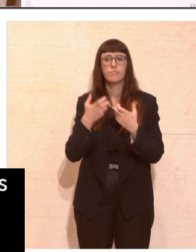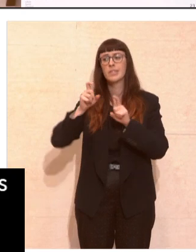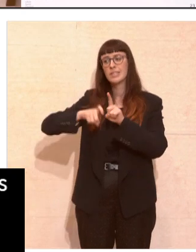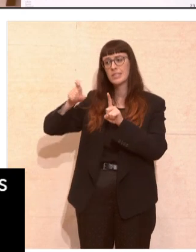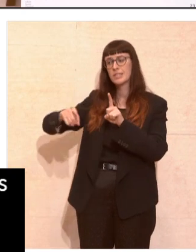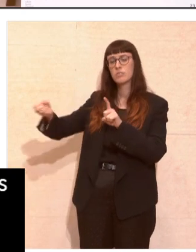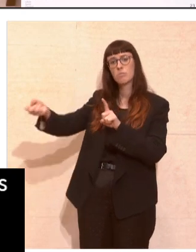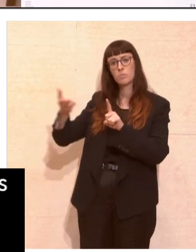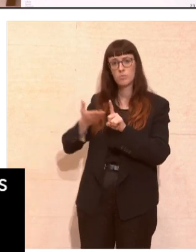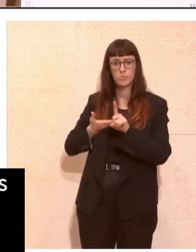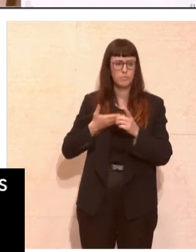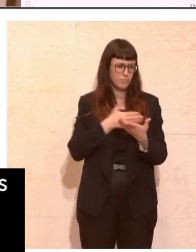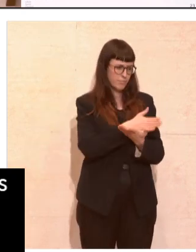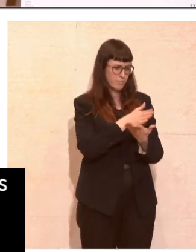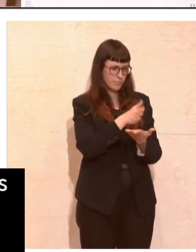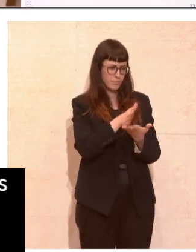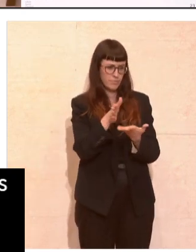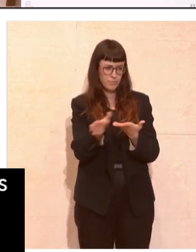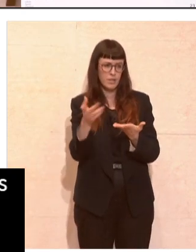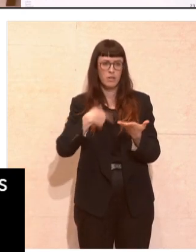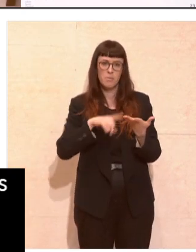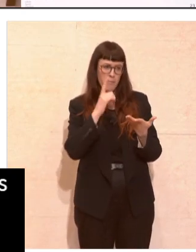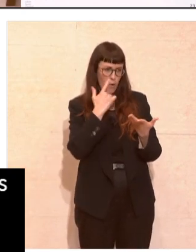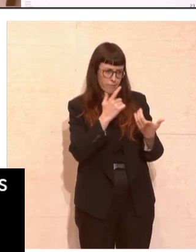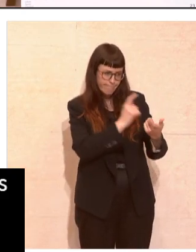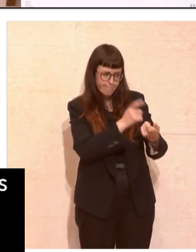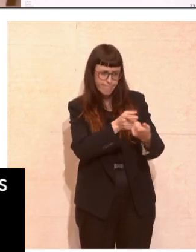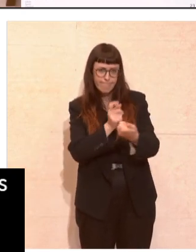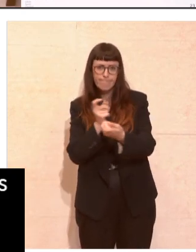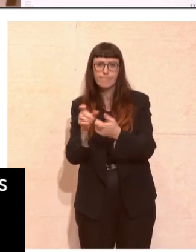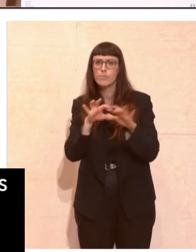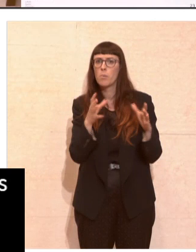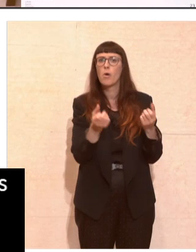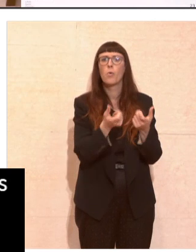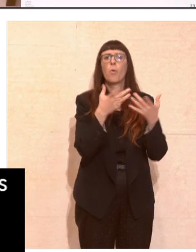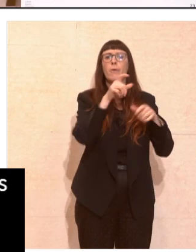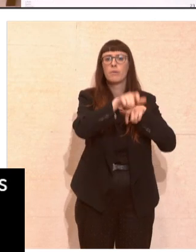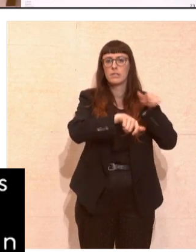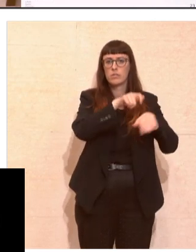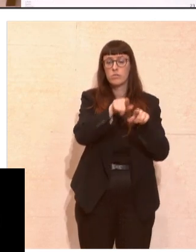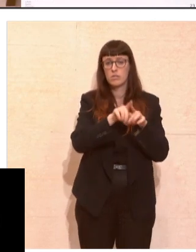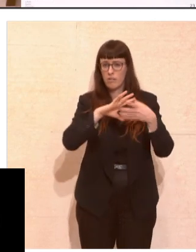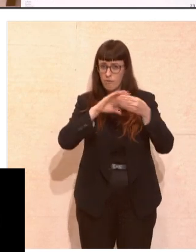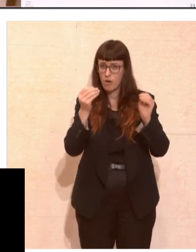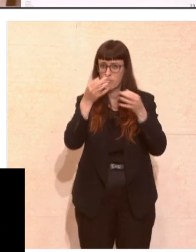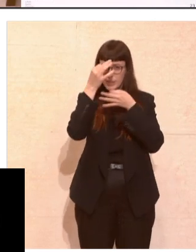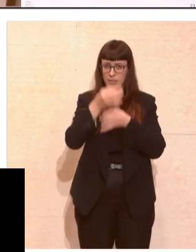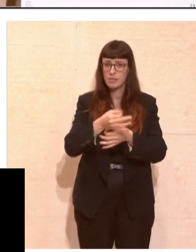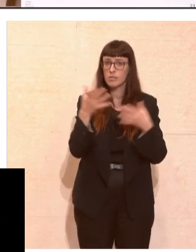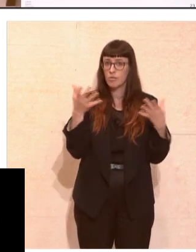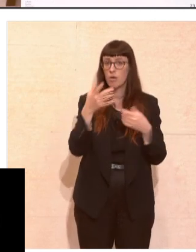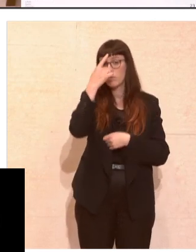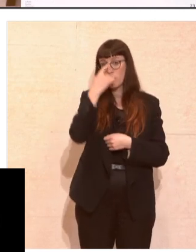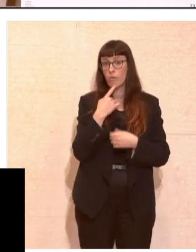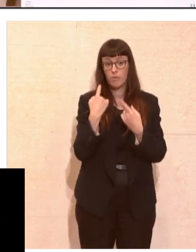nombre de trajectoires qui illustrent notre variable et les meilleures formes que ça peut prendre pour résumer l'hétérogénéité